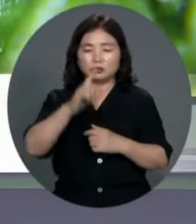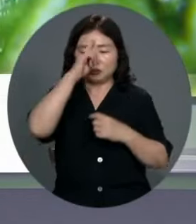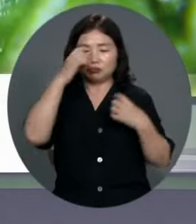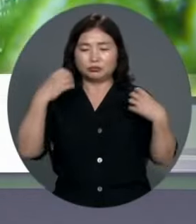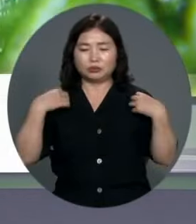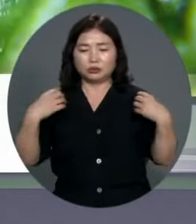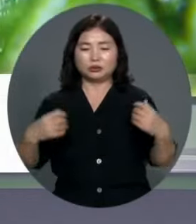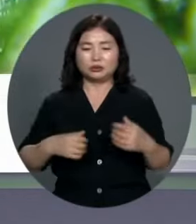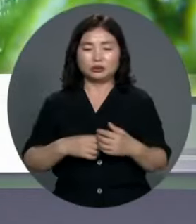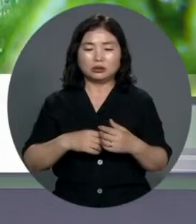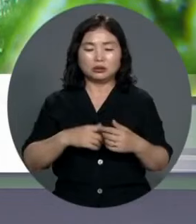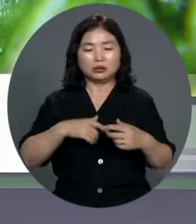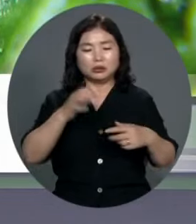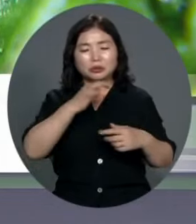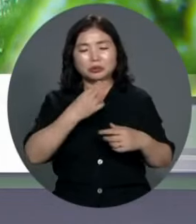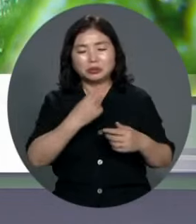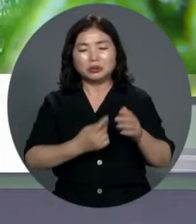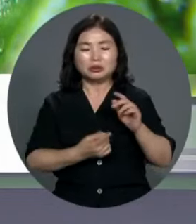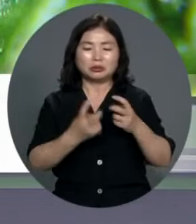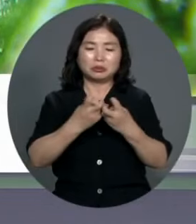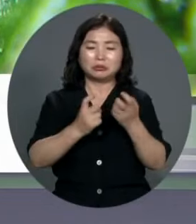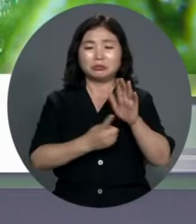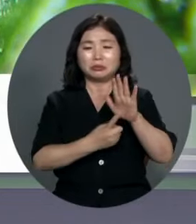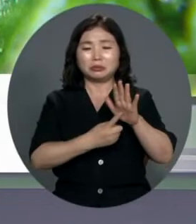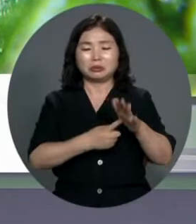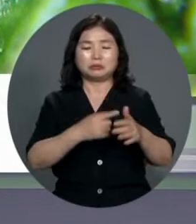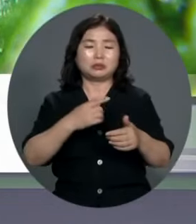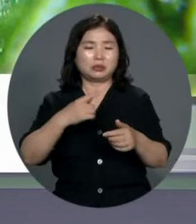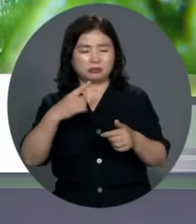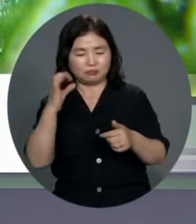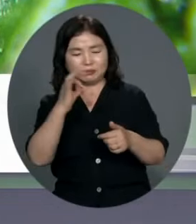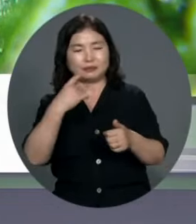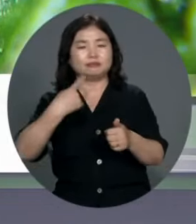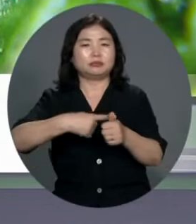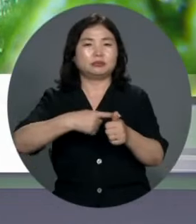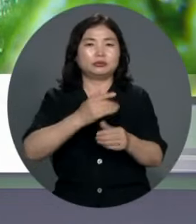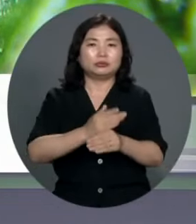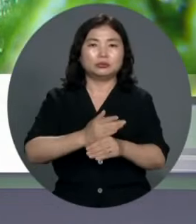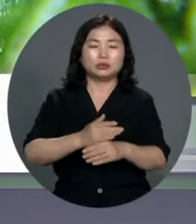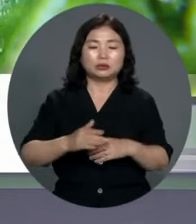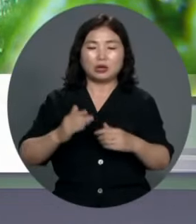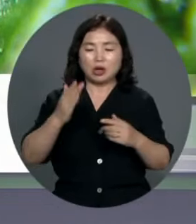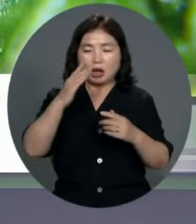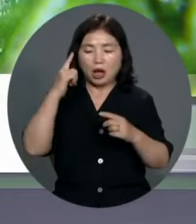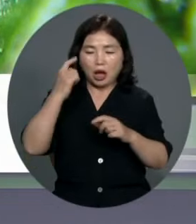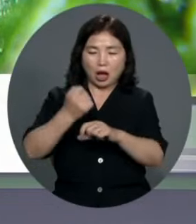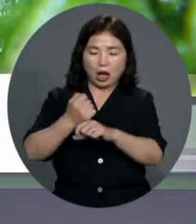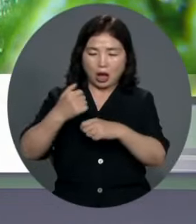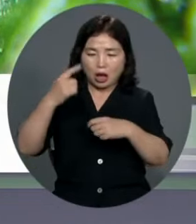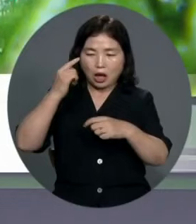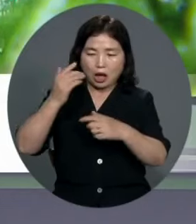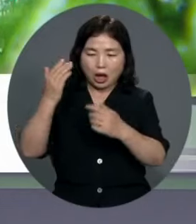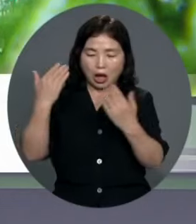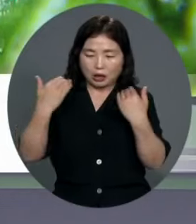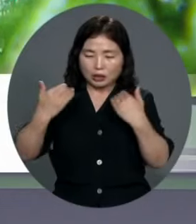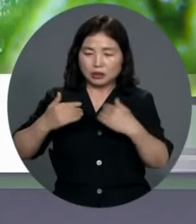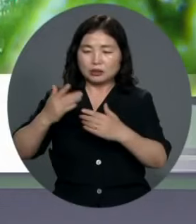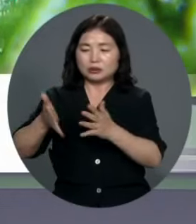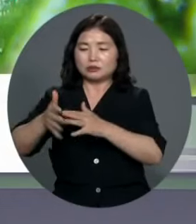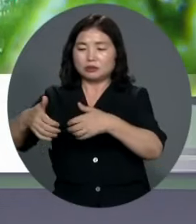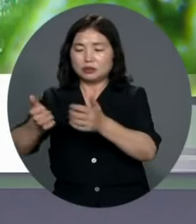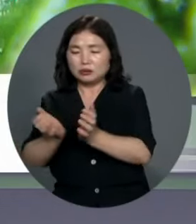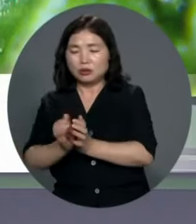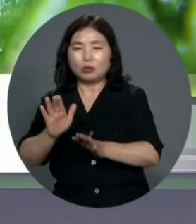정부는 실효성 없는 대책만 내놓고 있다는 지적을 받고 있습니다. 상황이 이렇자 학계와 시민단체가 오늘부터 대구